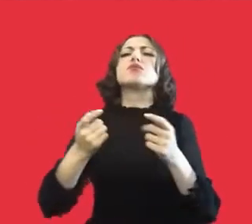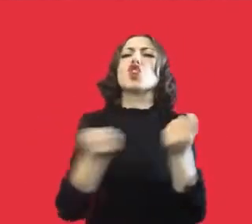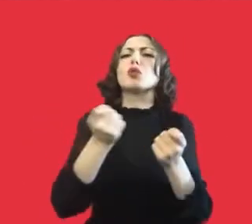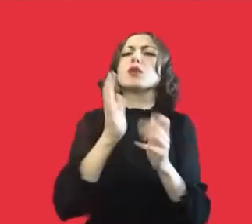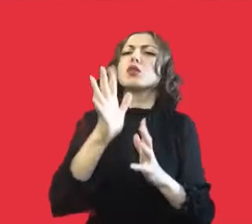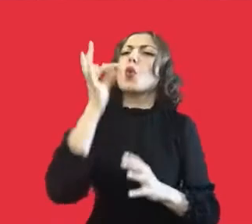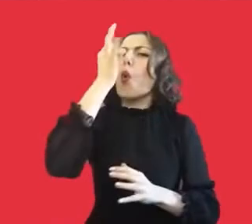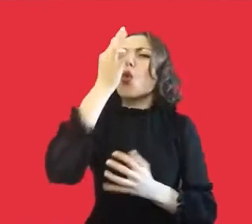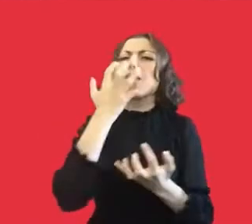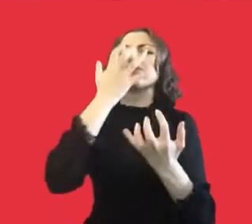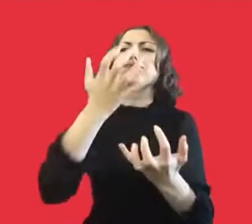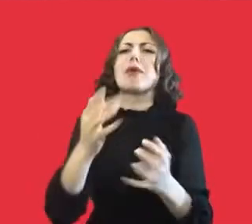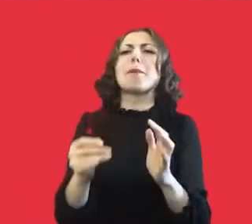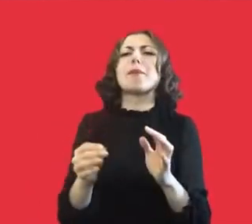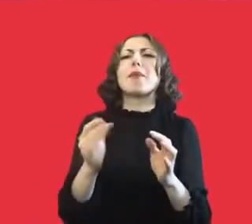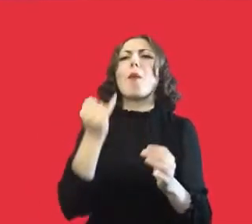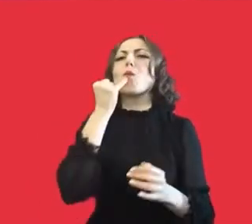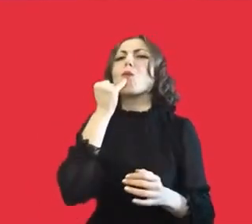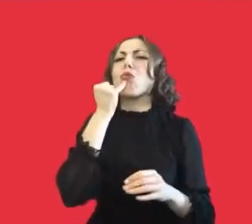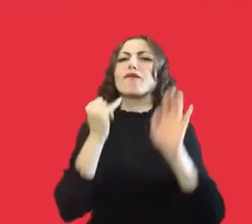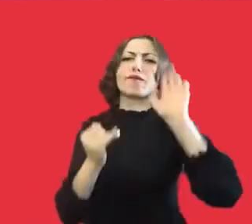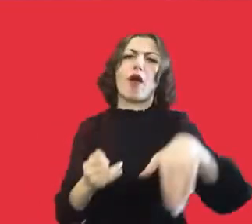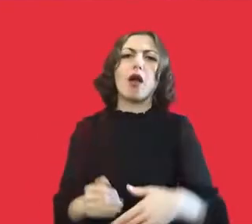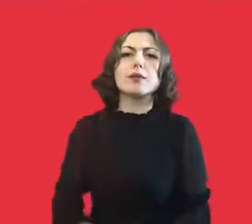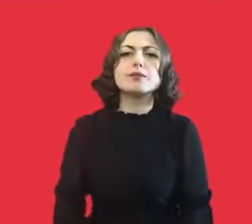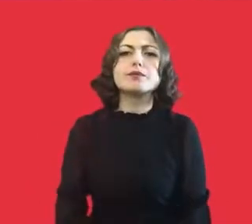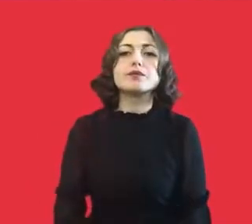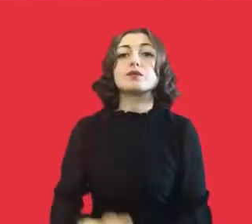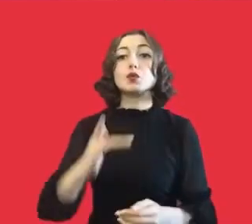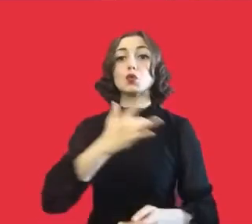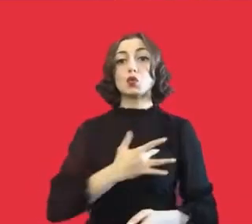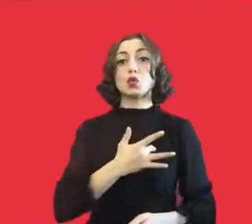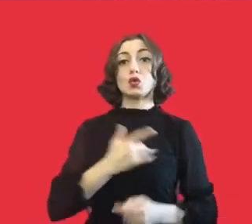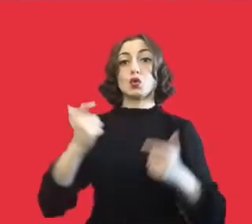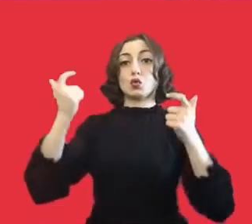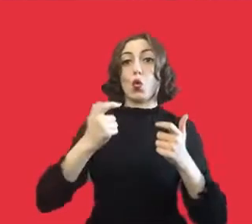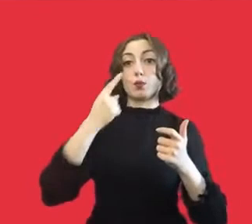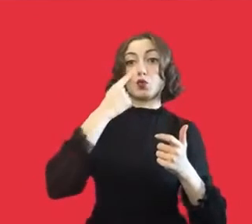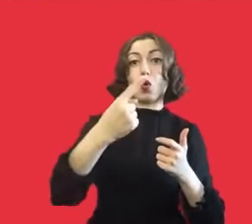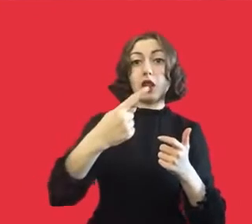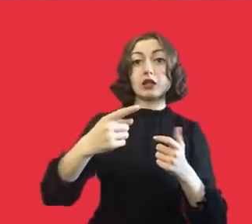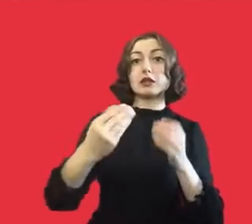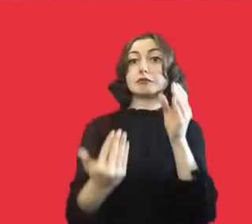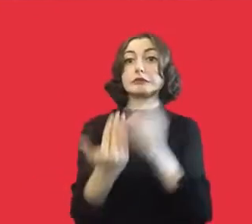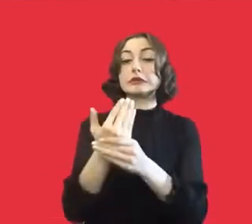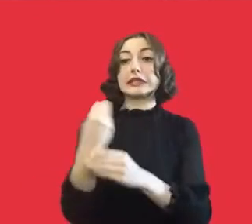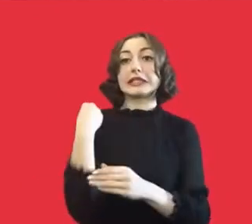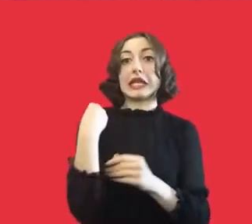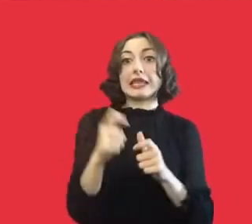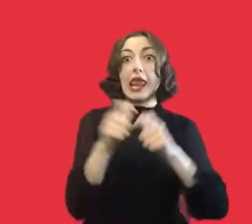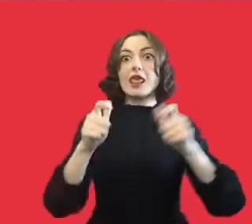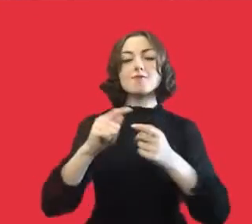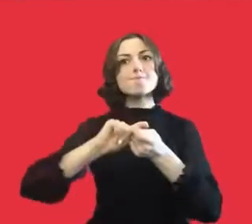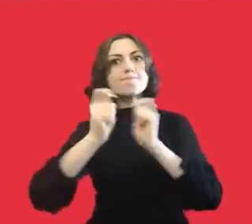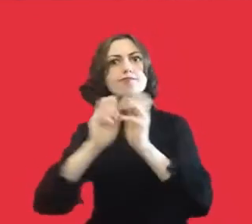kolaylaştırmak, gönüllülük kurumunu, müessesesini derinleştirmek, olgunlaştırmak,